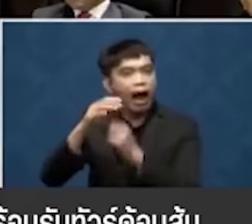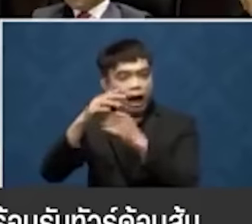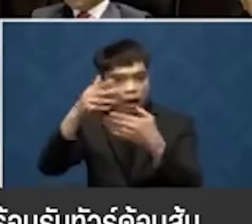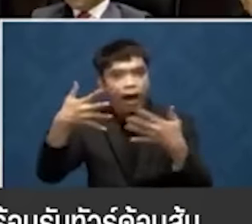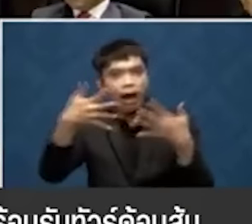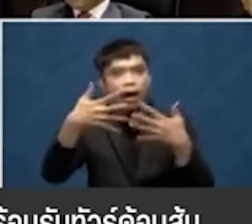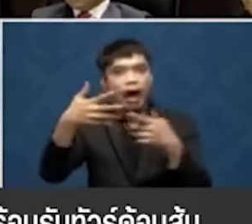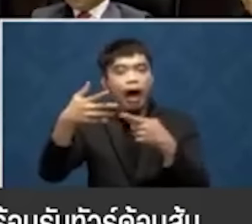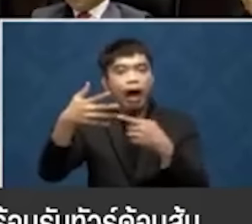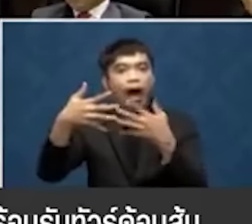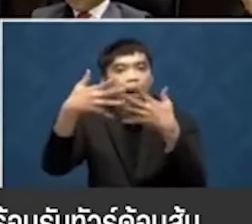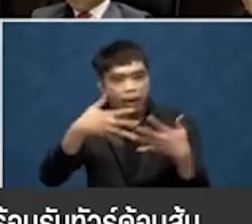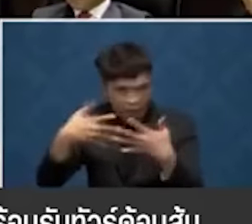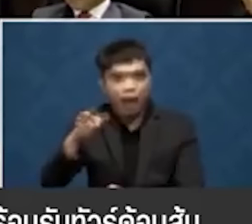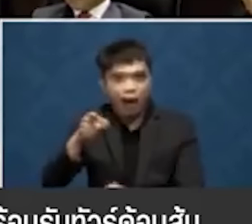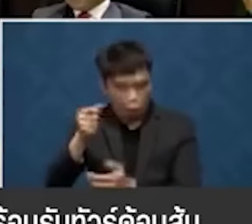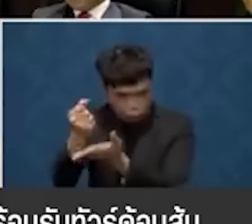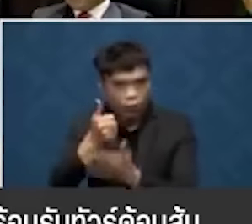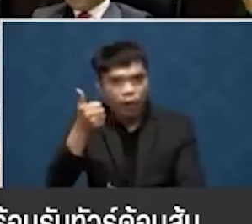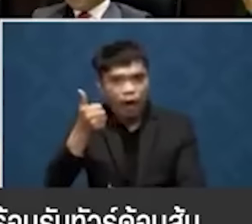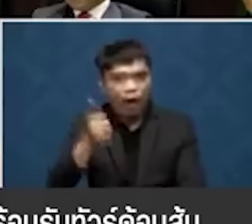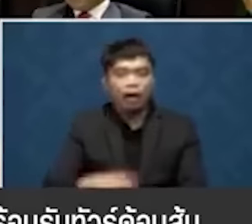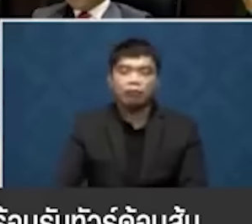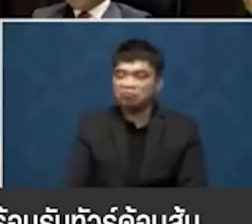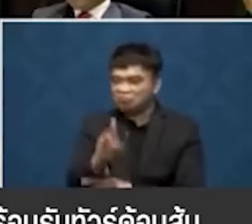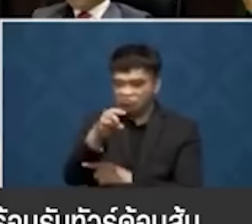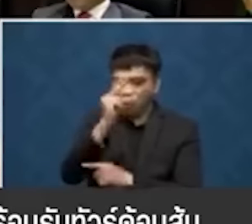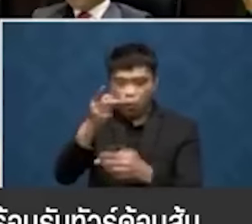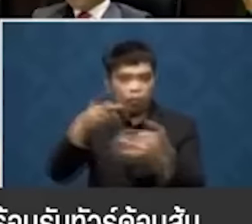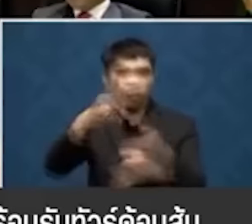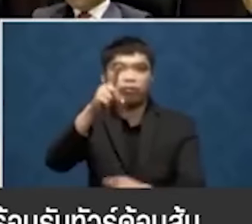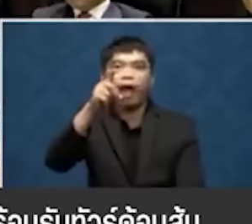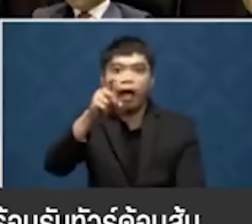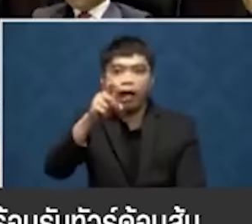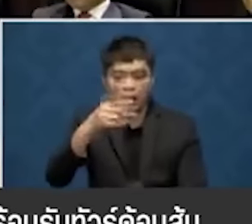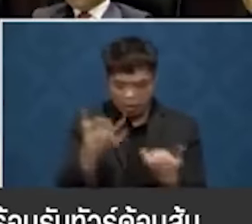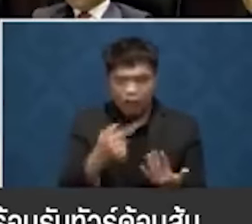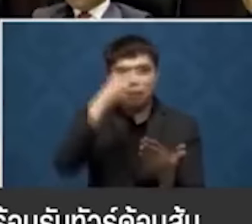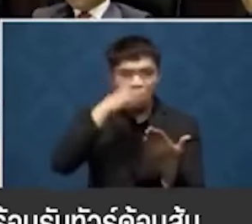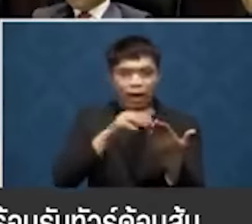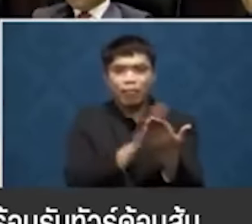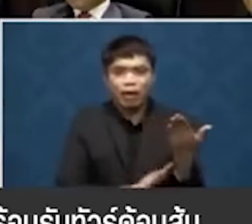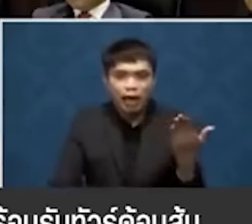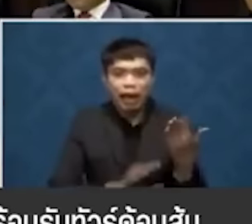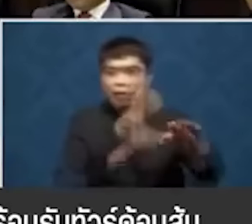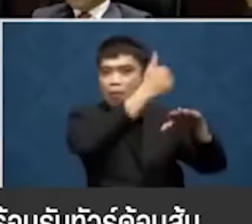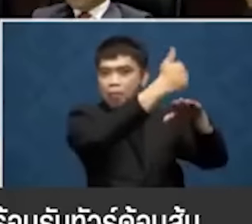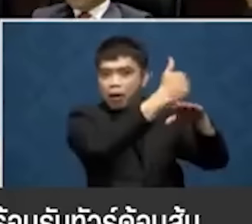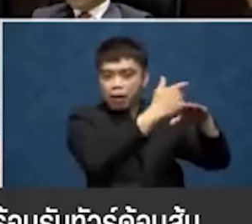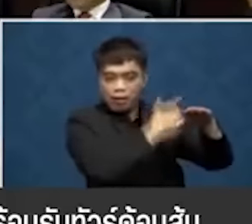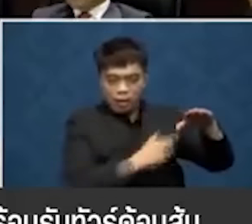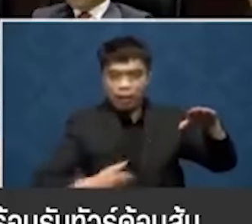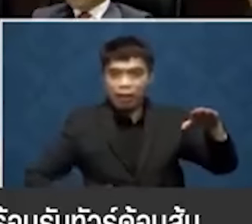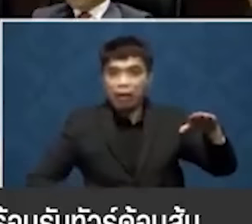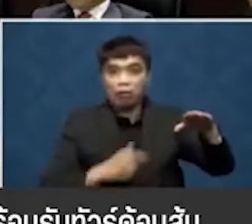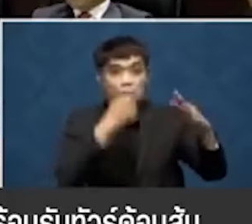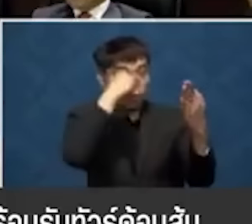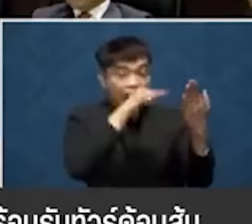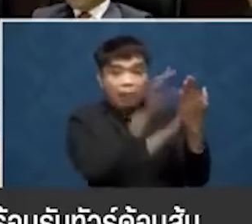าวชัดเจนตรงไปตรงมาถูกคอถูกใจคอการเมืองยกเว้นกลุ่มด้